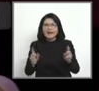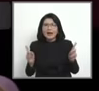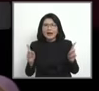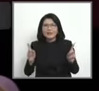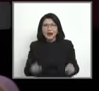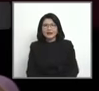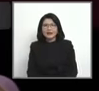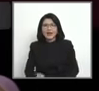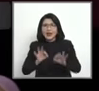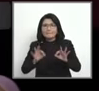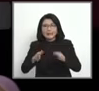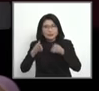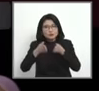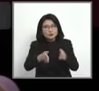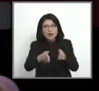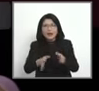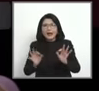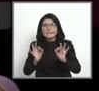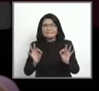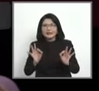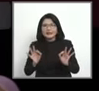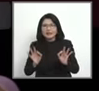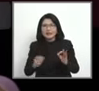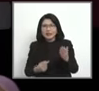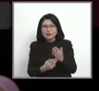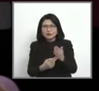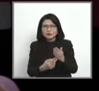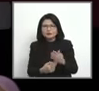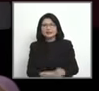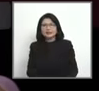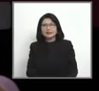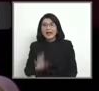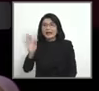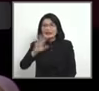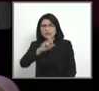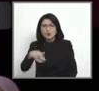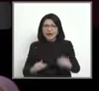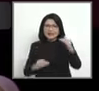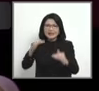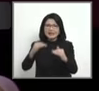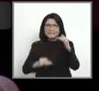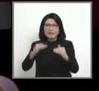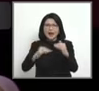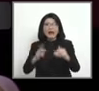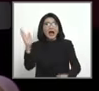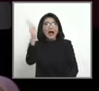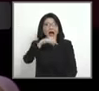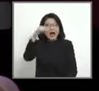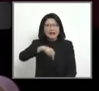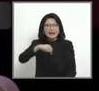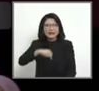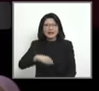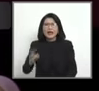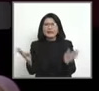seluruh bangsa seluruh tumpah darah Itulah sebabnya kemudian selalu dia mengutip pembukaan undang-undang dasar bahwa negara itu